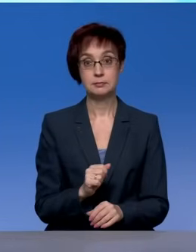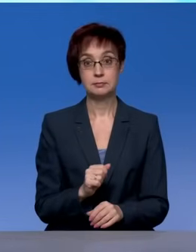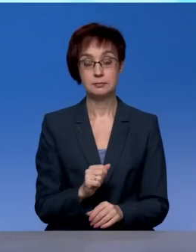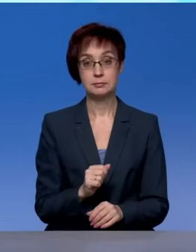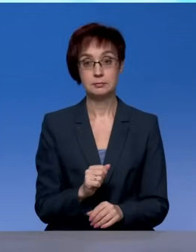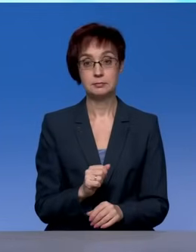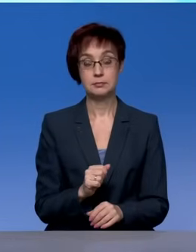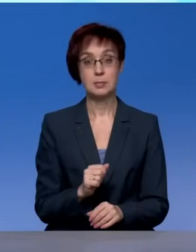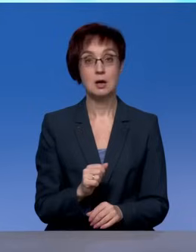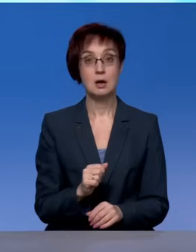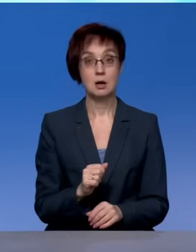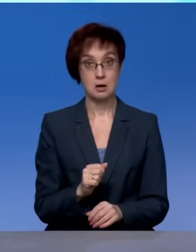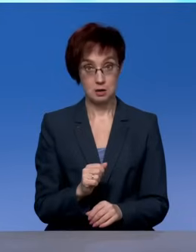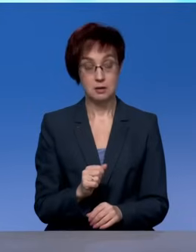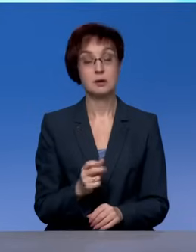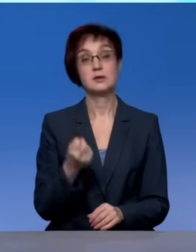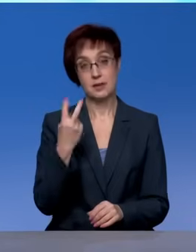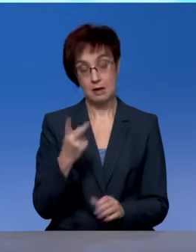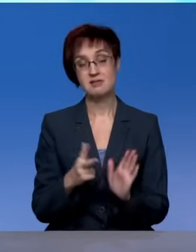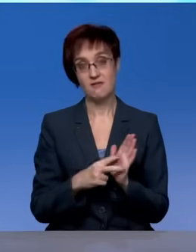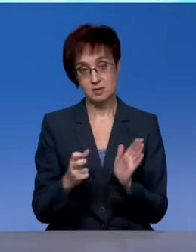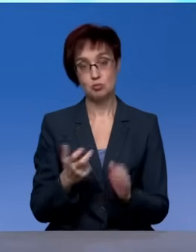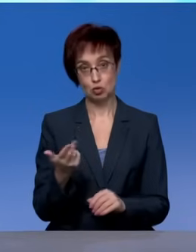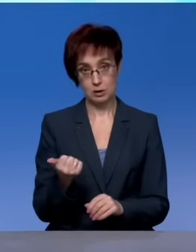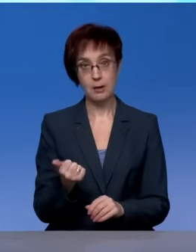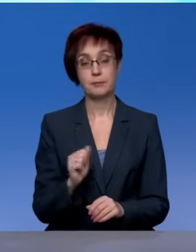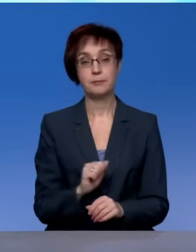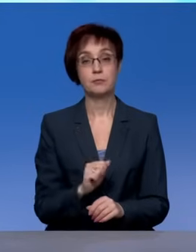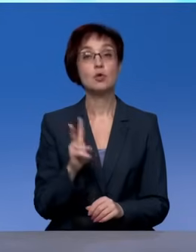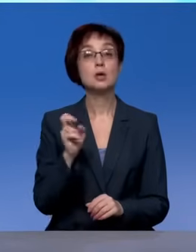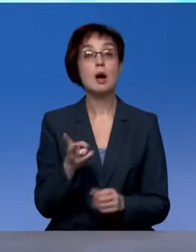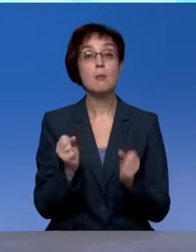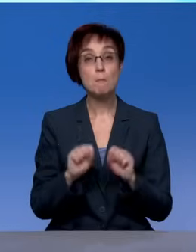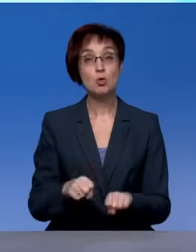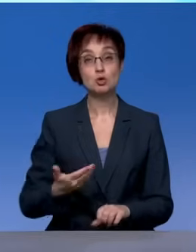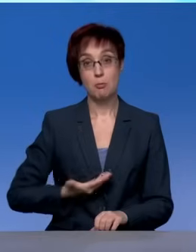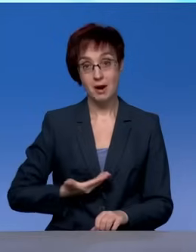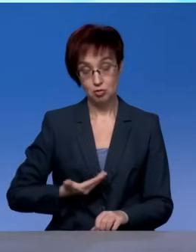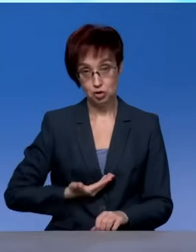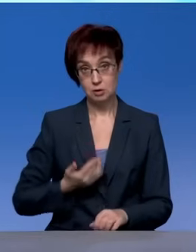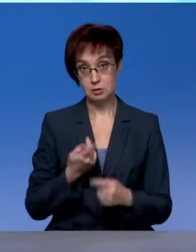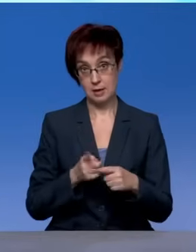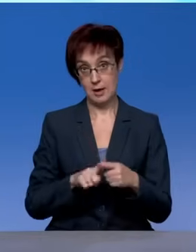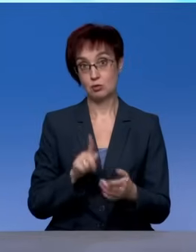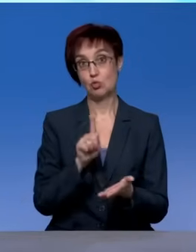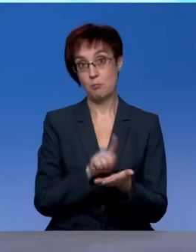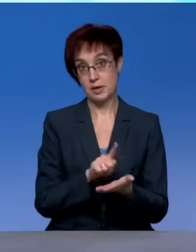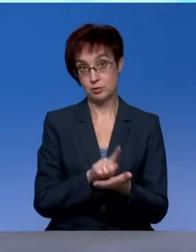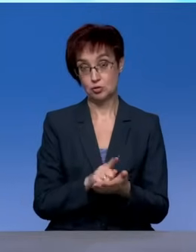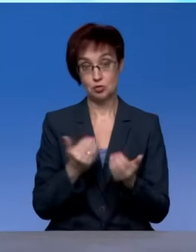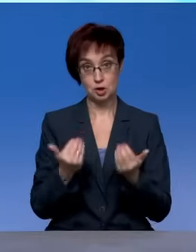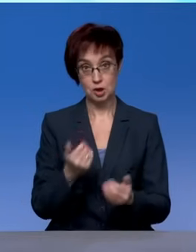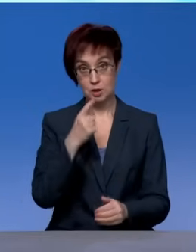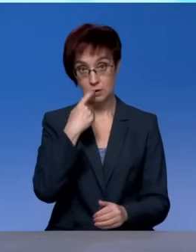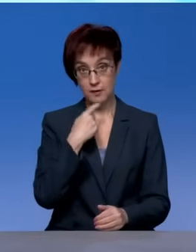12 800. Как 12 800, да. Как вот можно прожить на эту пенсию? Сейчас говорят, будет